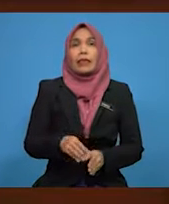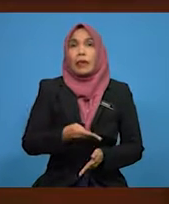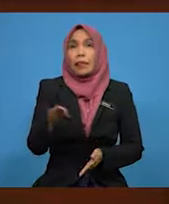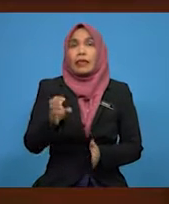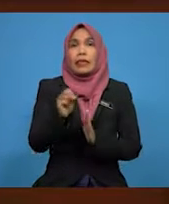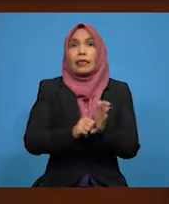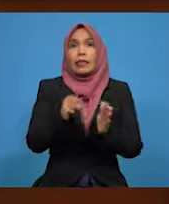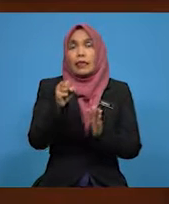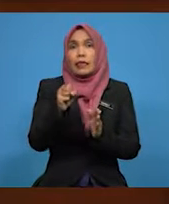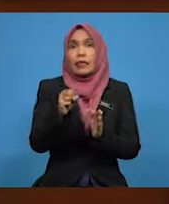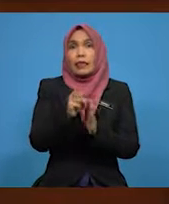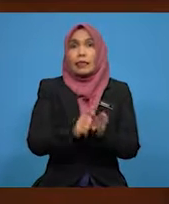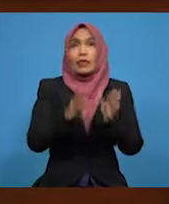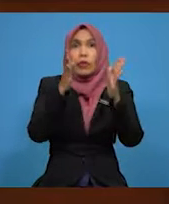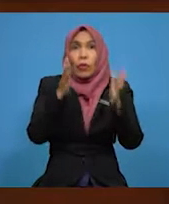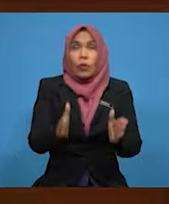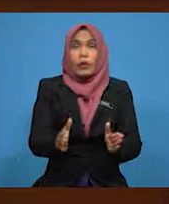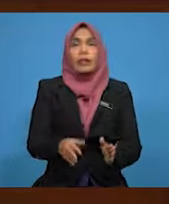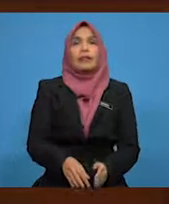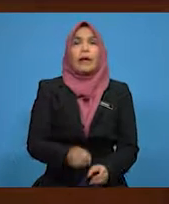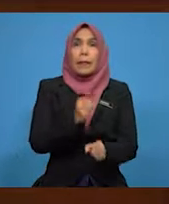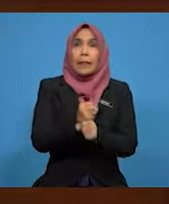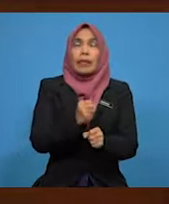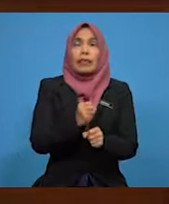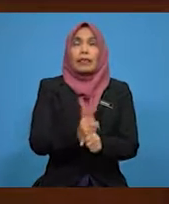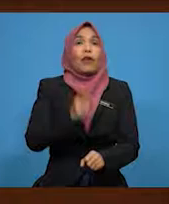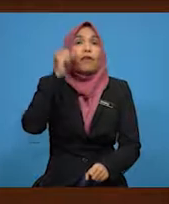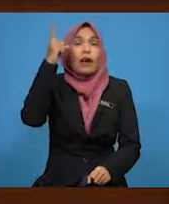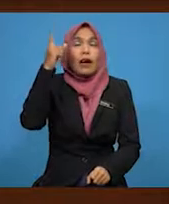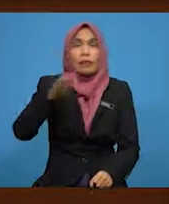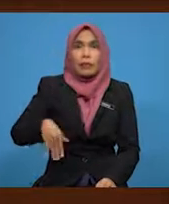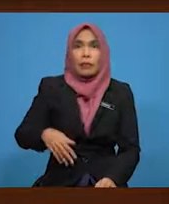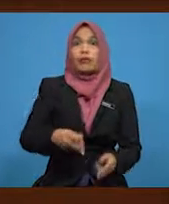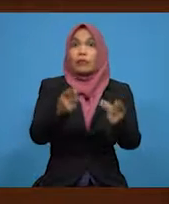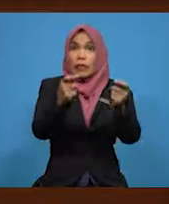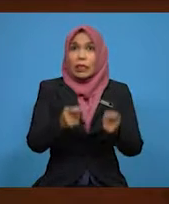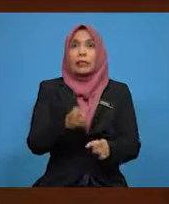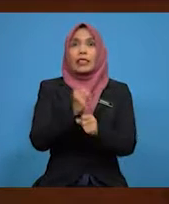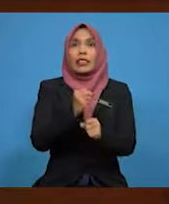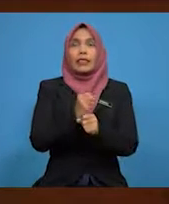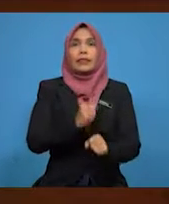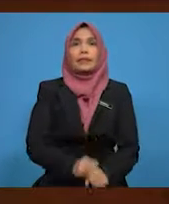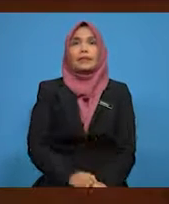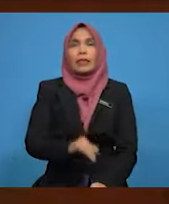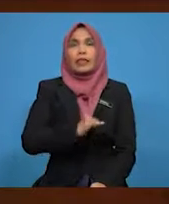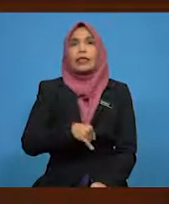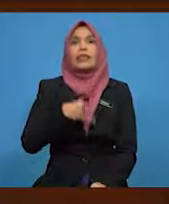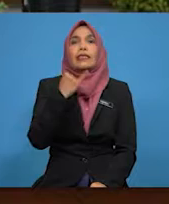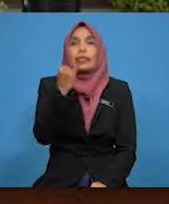bagi seseorang pekerja memahami polisi syarikat sebelum menerima sebarang tawaran